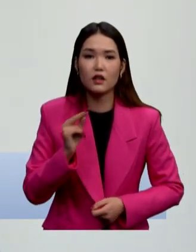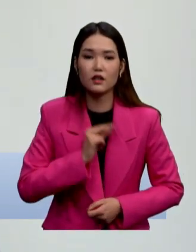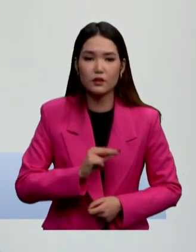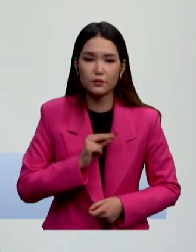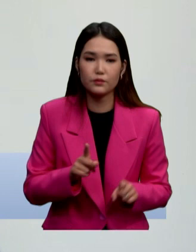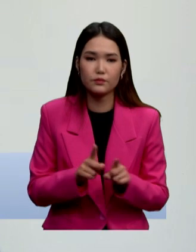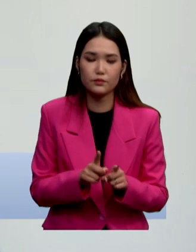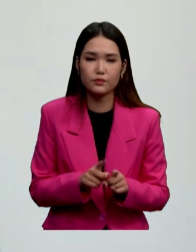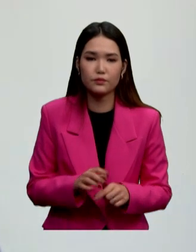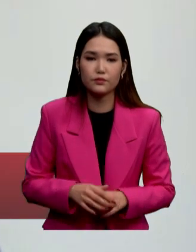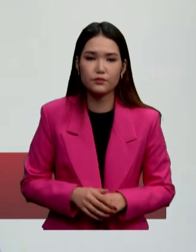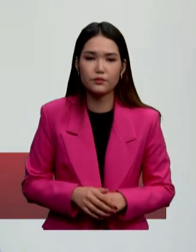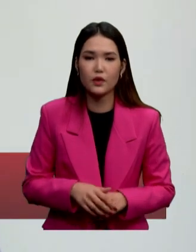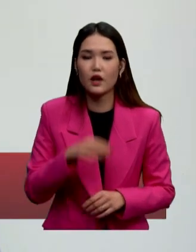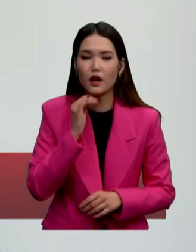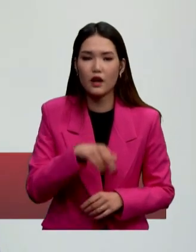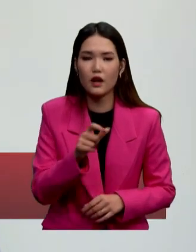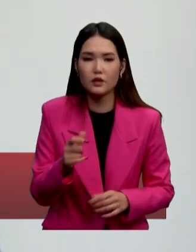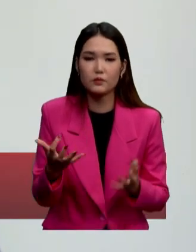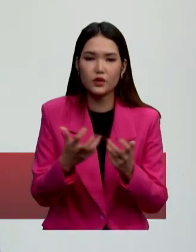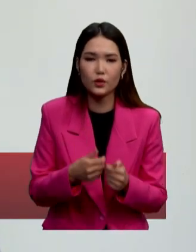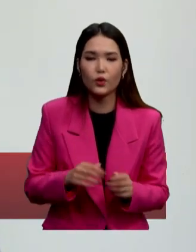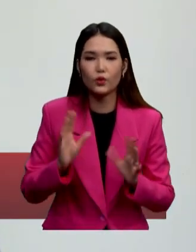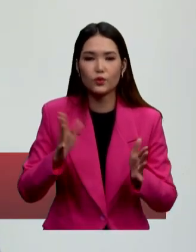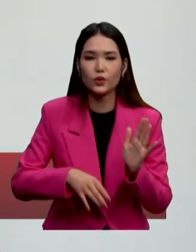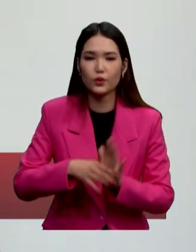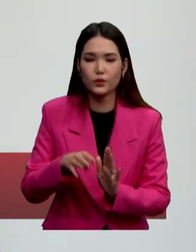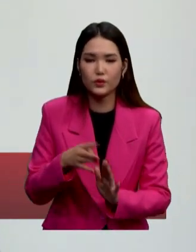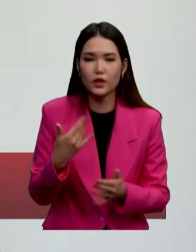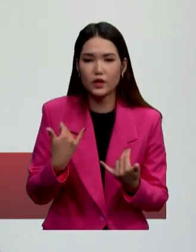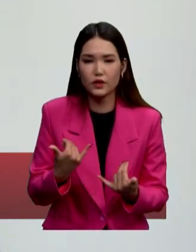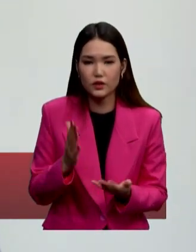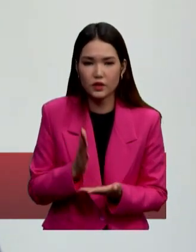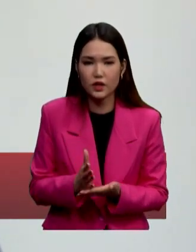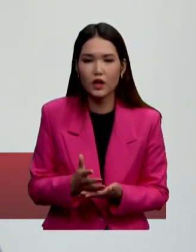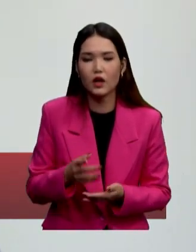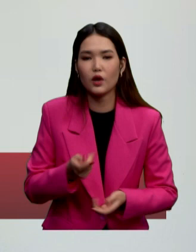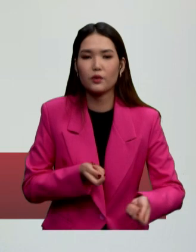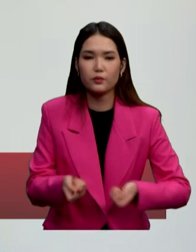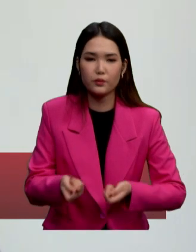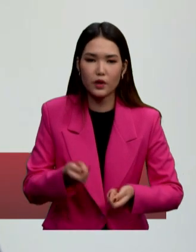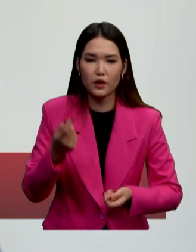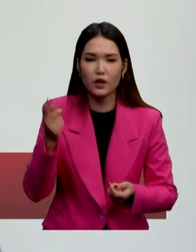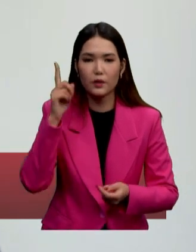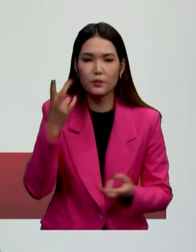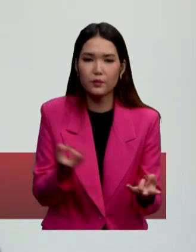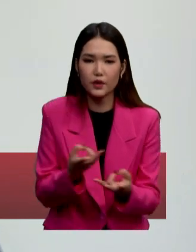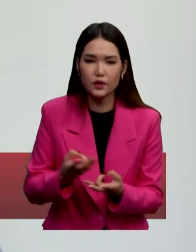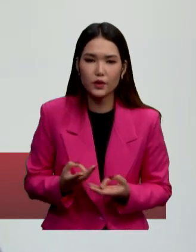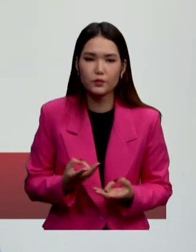облигаций, все-таки ситуация лучше сейчас, она меньше, она можно